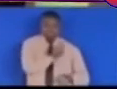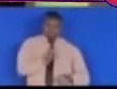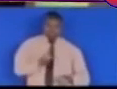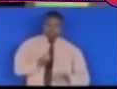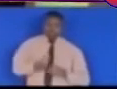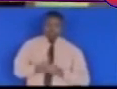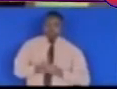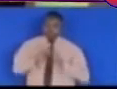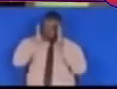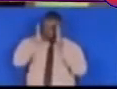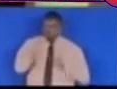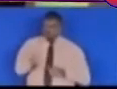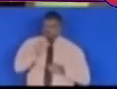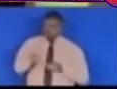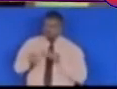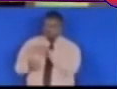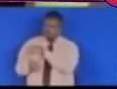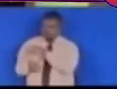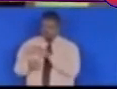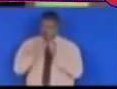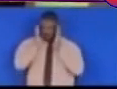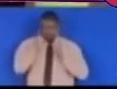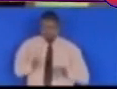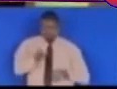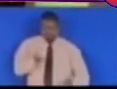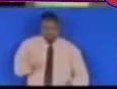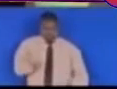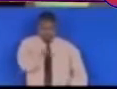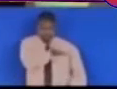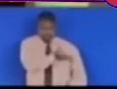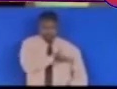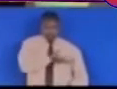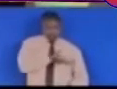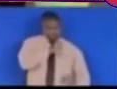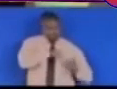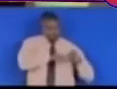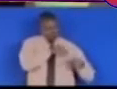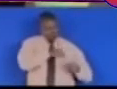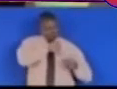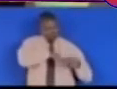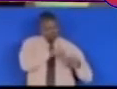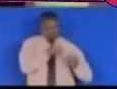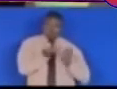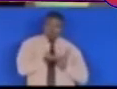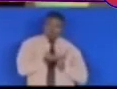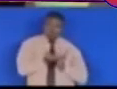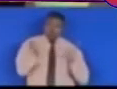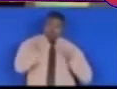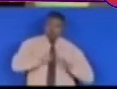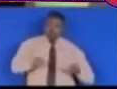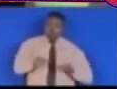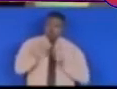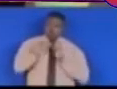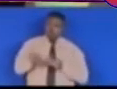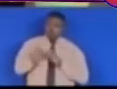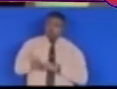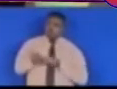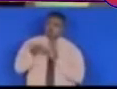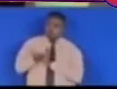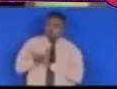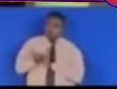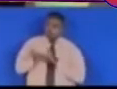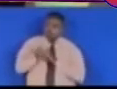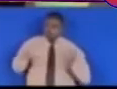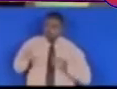2020 na 2021. Na Mheshimiwa Spika, waheshimiwa wabunge, tunakamilisha uchambuzi wa maombi ya walimu ambao wameomba nafasi